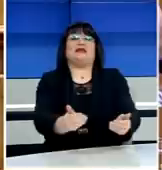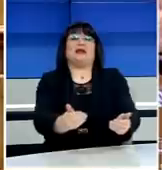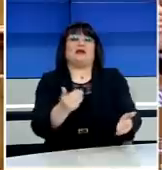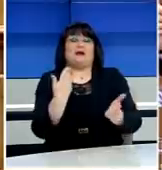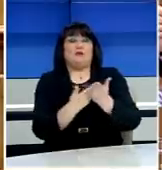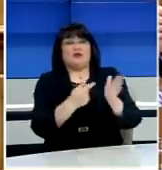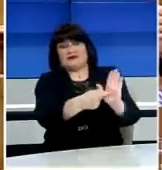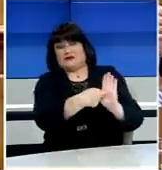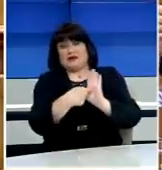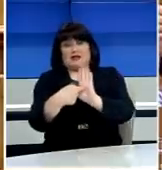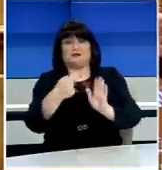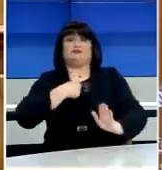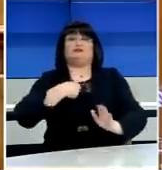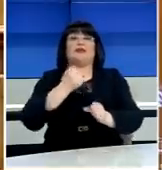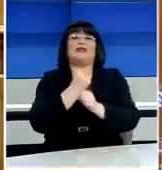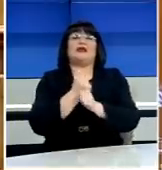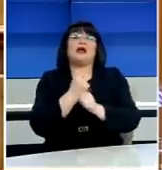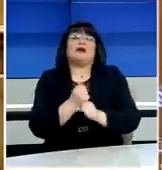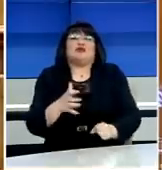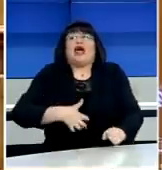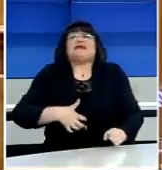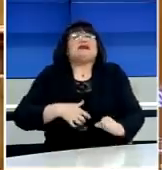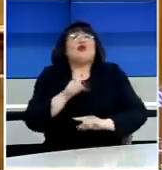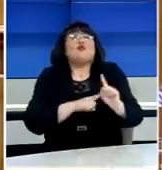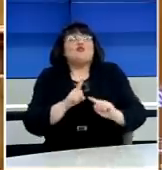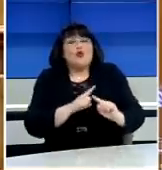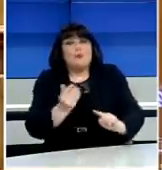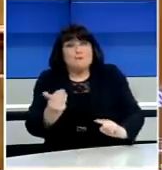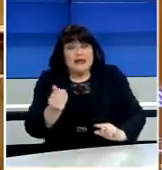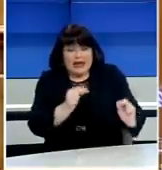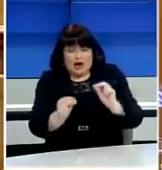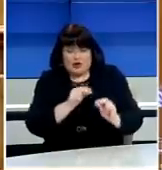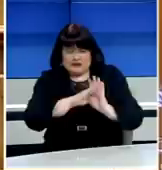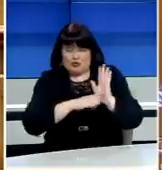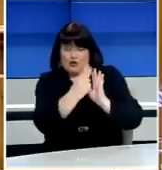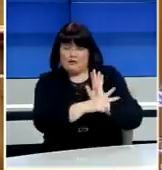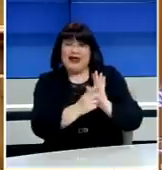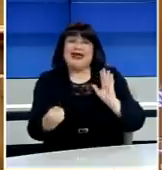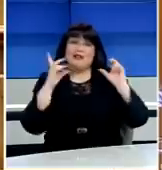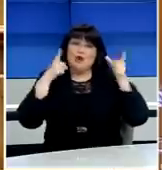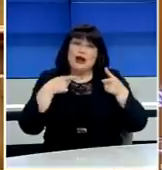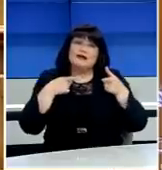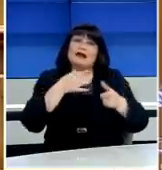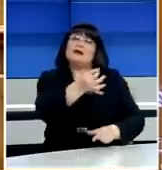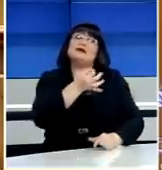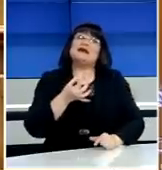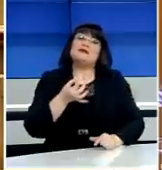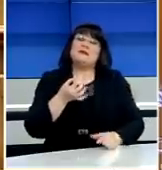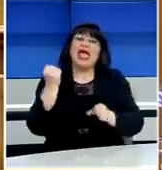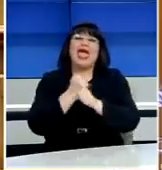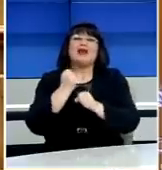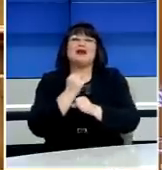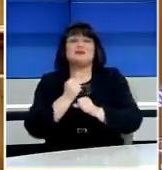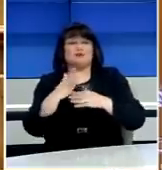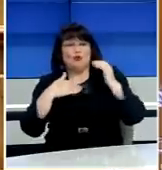έργα. Η ειρωνία είναι ότι προεκλογικά λέγατε στο πρόγραμμά σας ότι με τα έργα αυτά, τα έργα